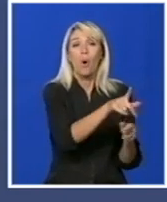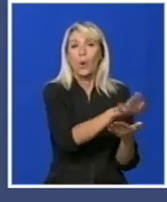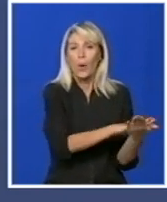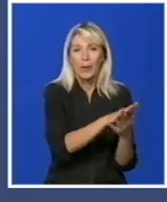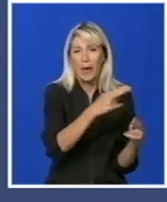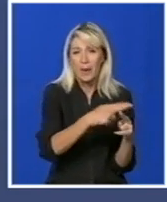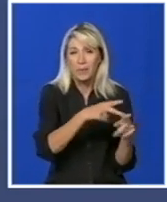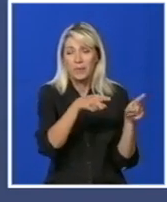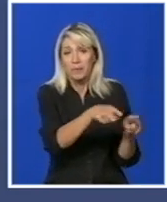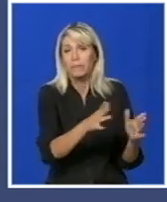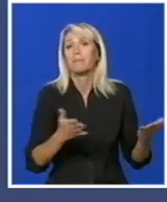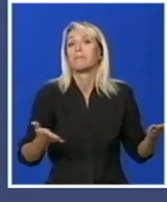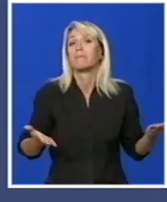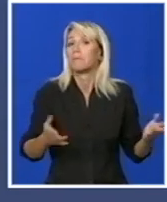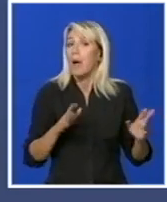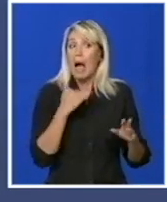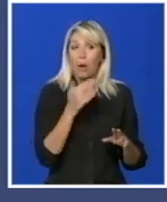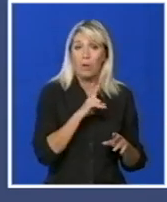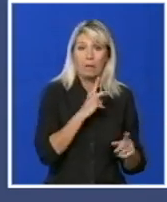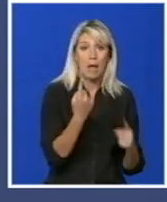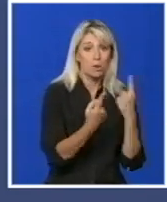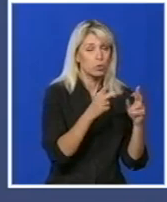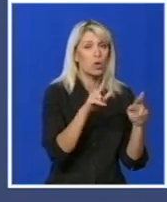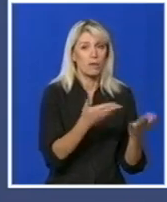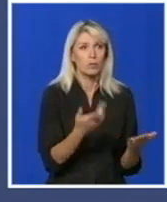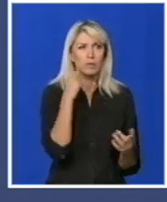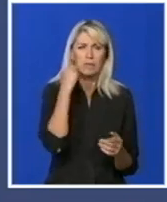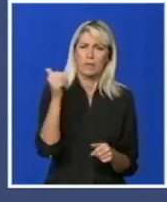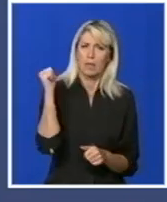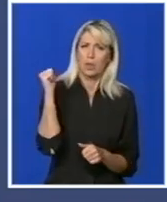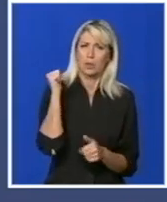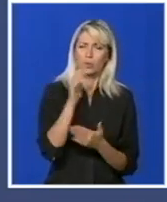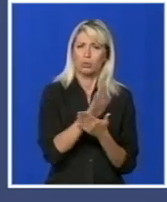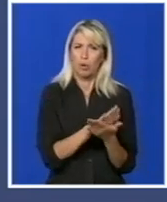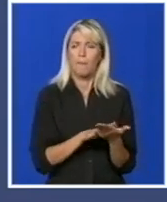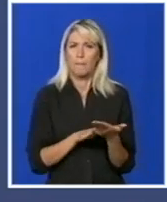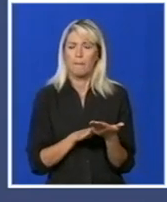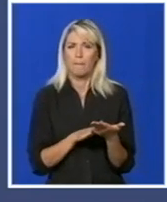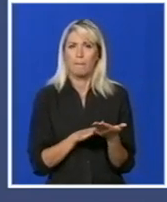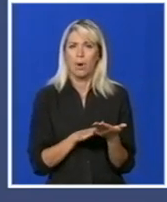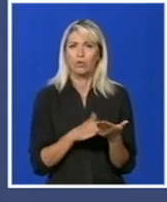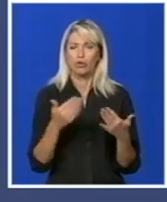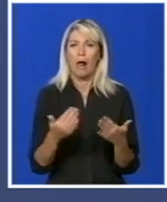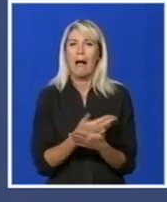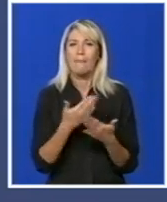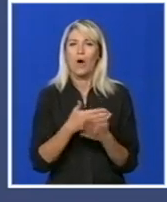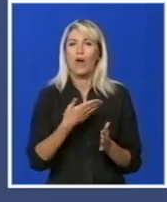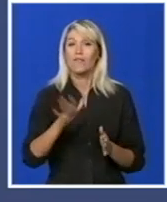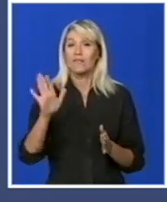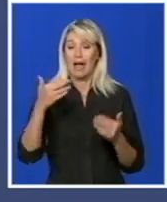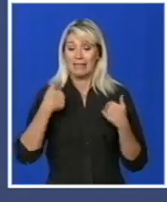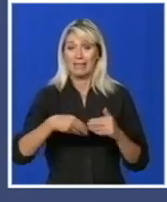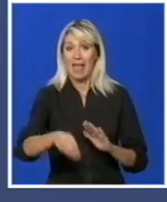bave. I evo mogu da kažem, mislim da je od juče da je apsolutno startovala ponovo vantelesna